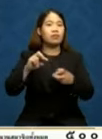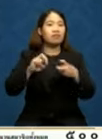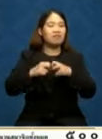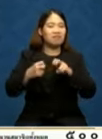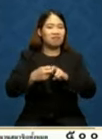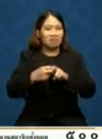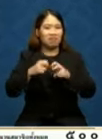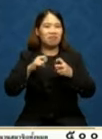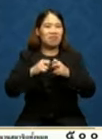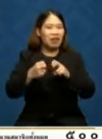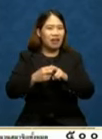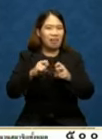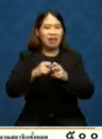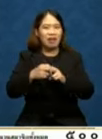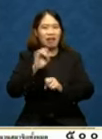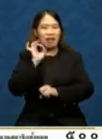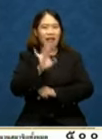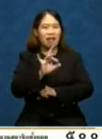งของเด็กที่เกิดขึ้นทุกวัน